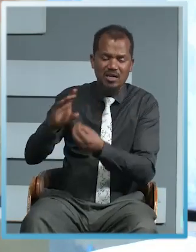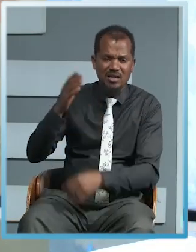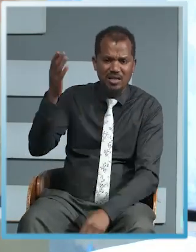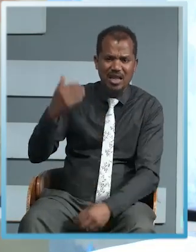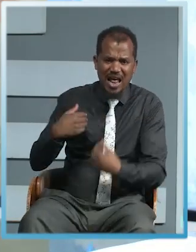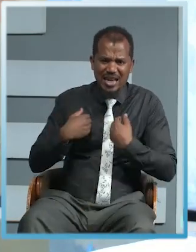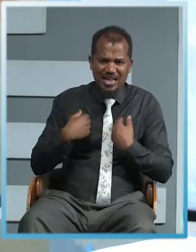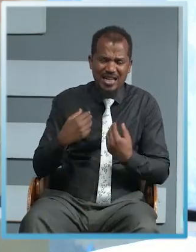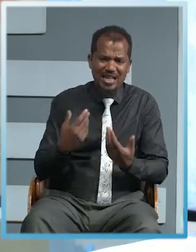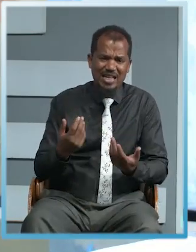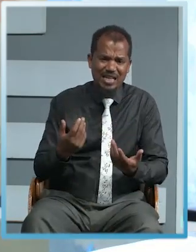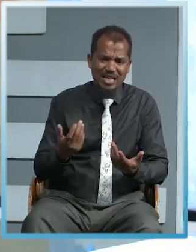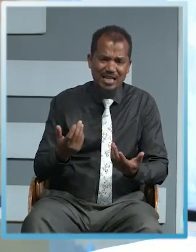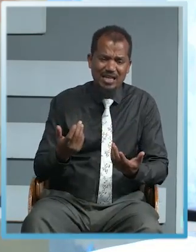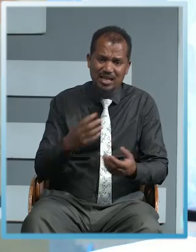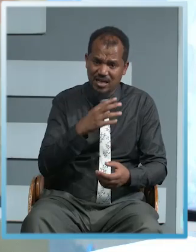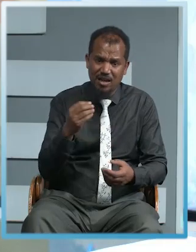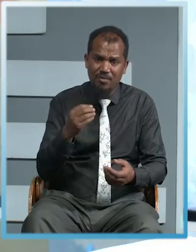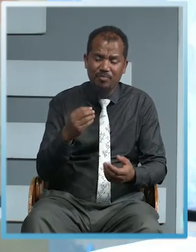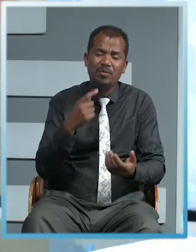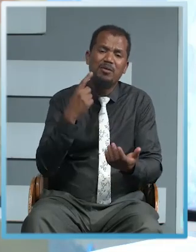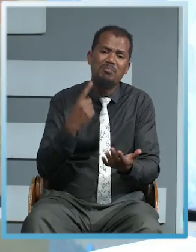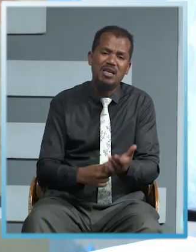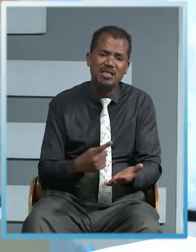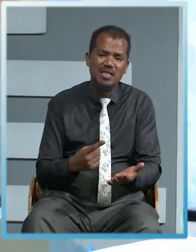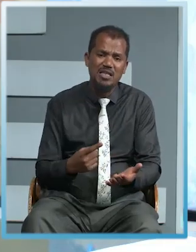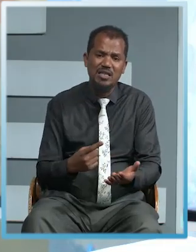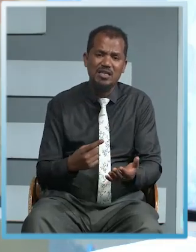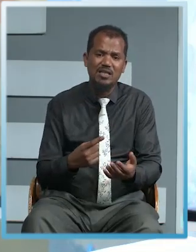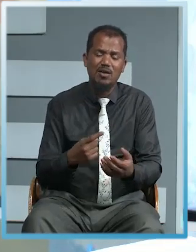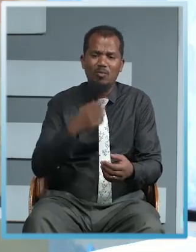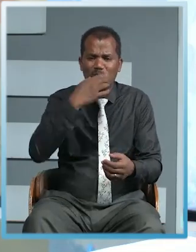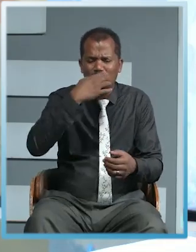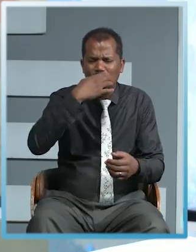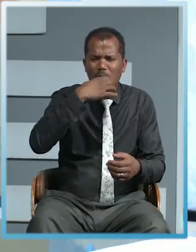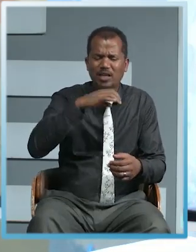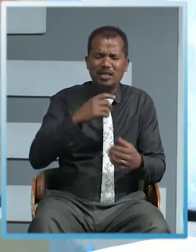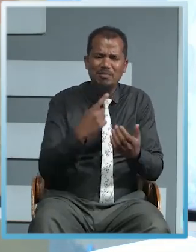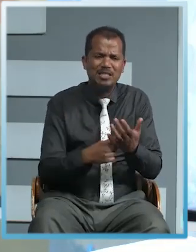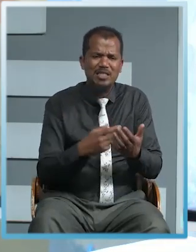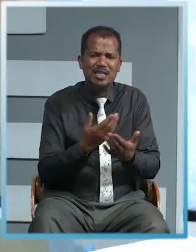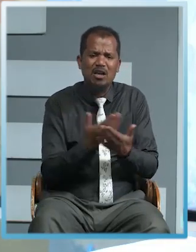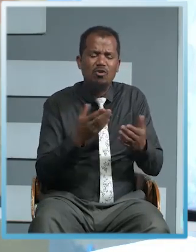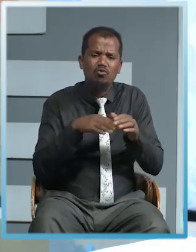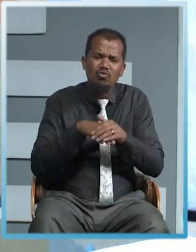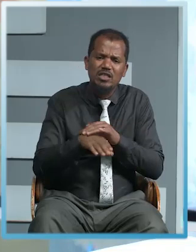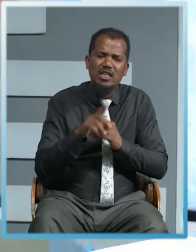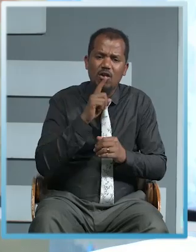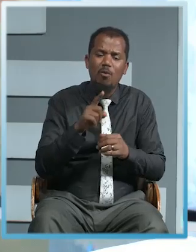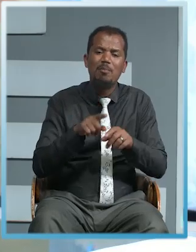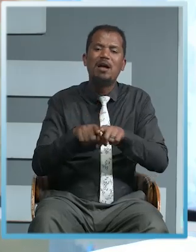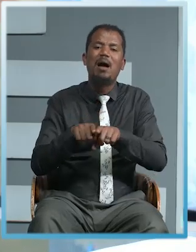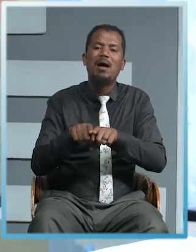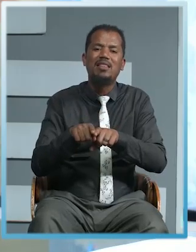ያለ ችግር ይድብቅ አይደለም እና በዚህ ቴምፕሬቸር ውስጥና በዚህ ተሬን ውስጥ በዚህ ሁኔታ ውስጥ ነው